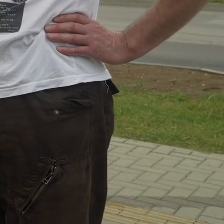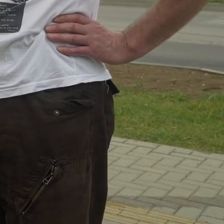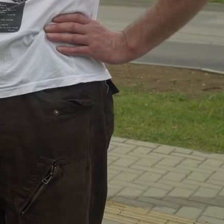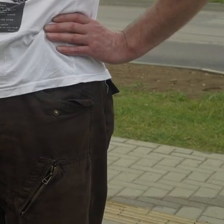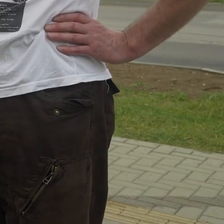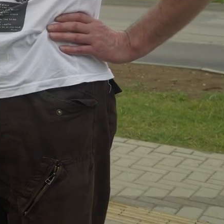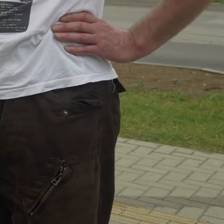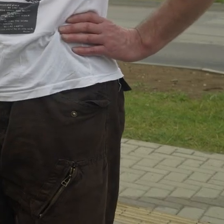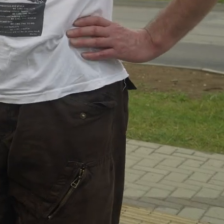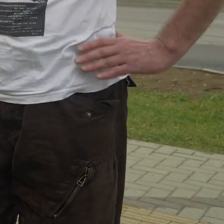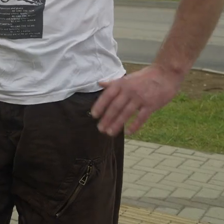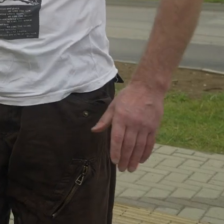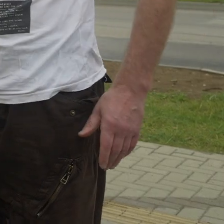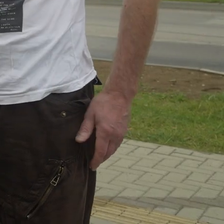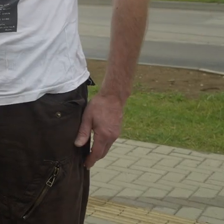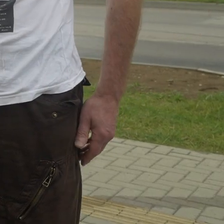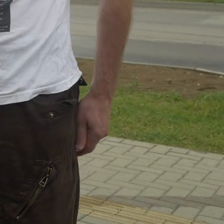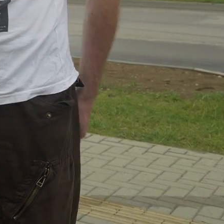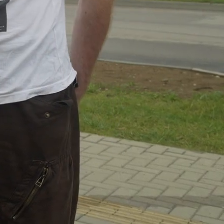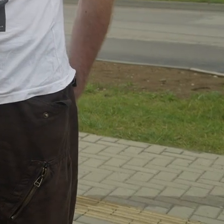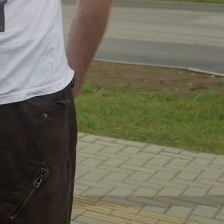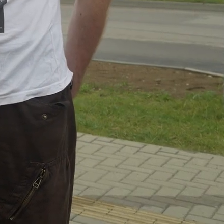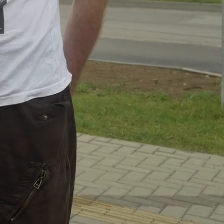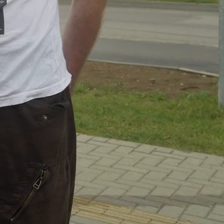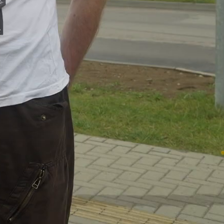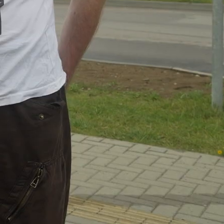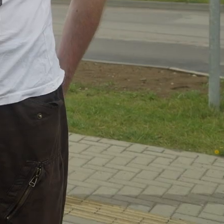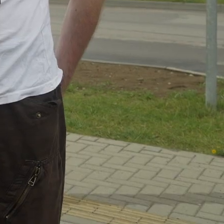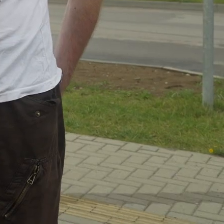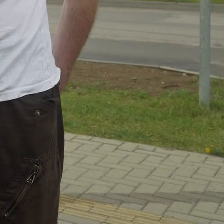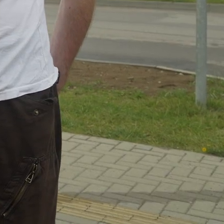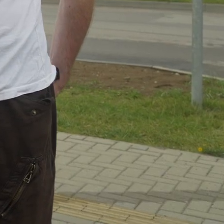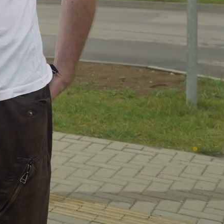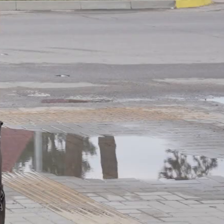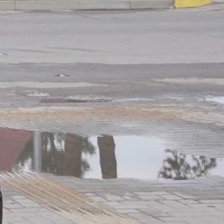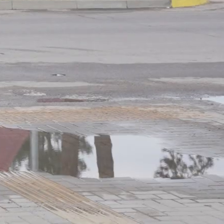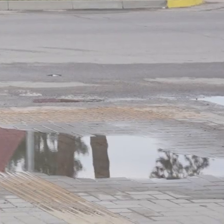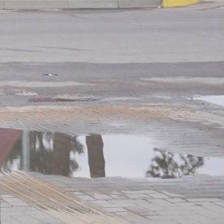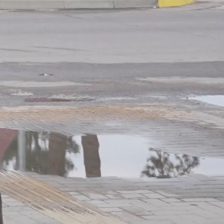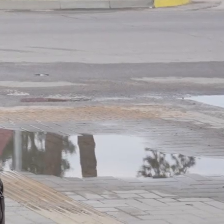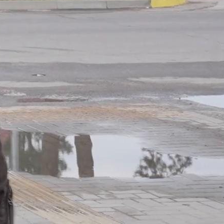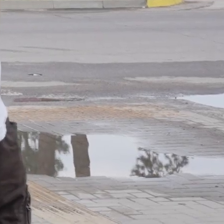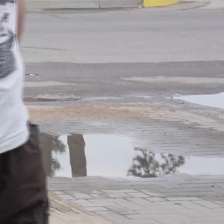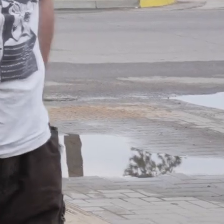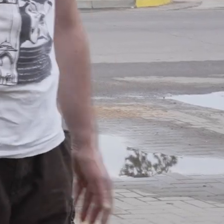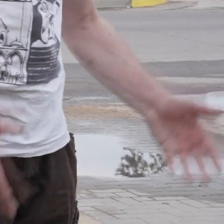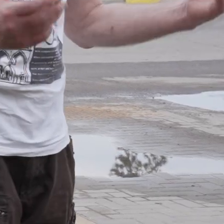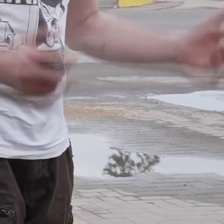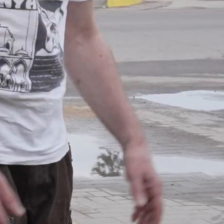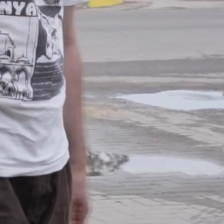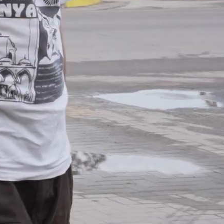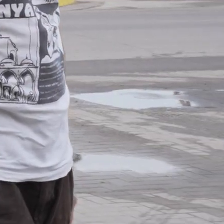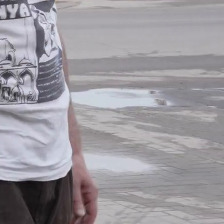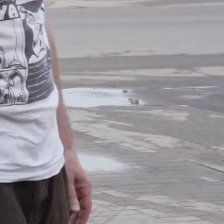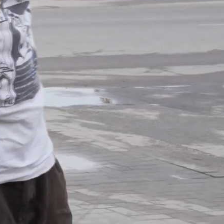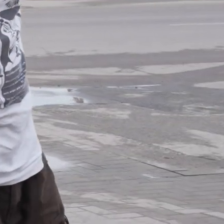tas. Tai tvarkoj, bandom ten, aš nežinau, žinok, pinigų neturim, bet gal skolon ką nors išrašys mums. Kalbėti